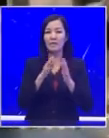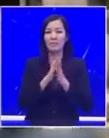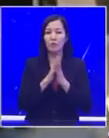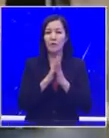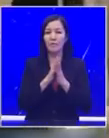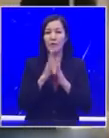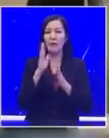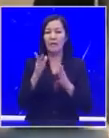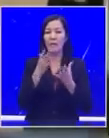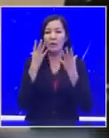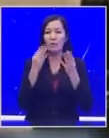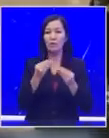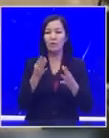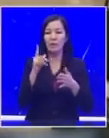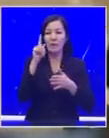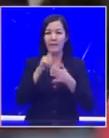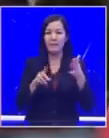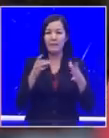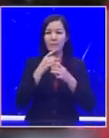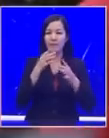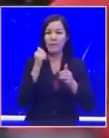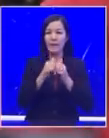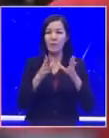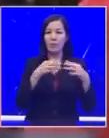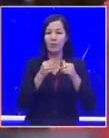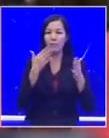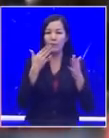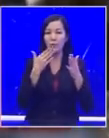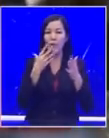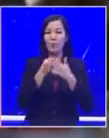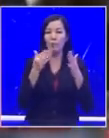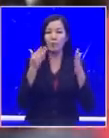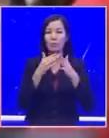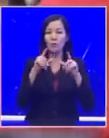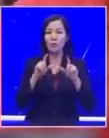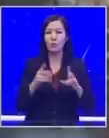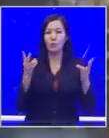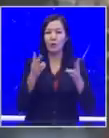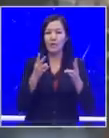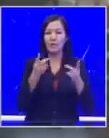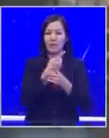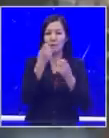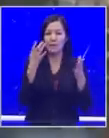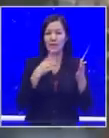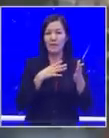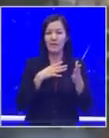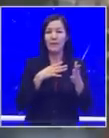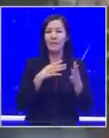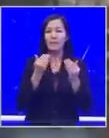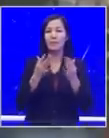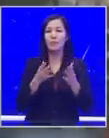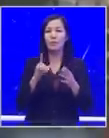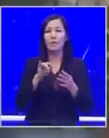күндегі болатын барлық діни мерекелерді әр отбасы өз үйлерінде қарсы алу керек деген үндеуін жариялады. Айта кетейік,